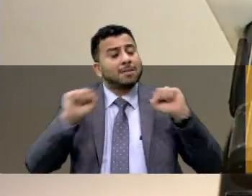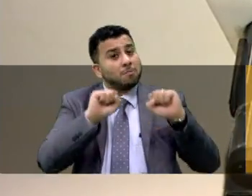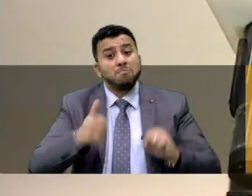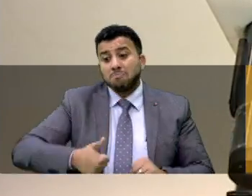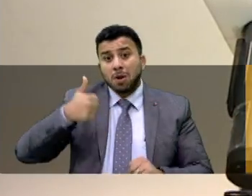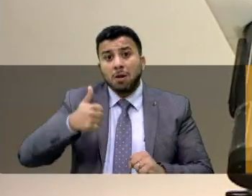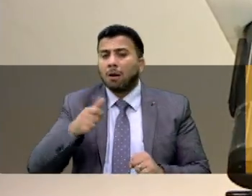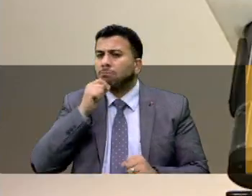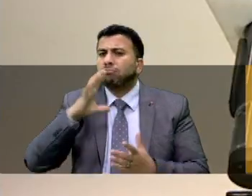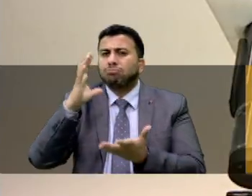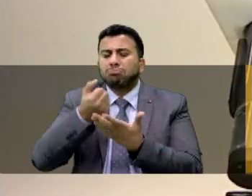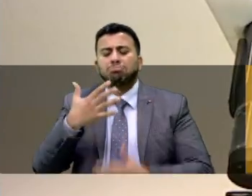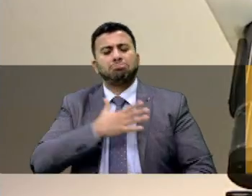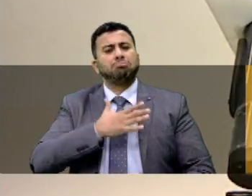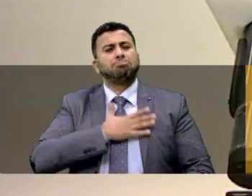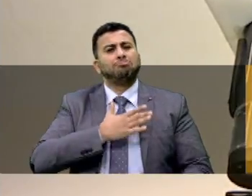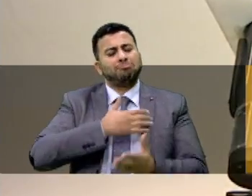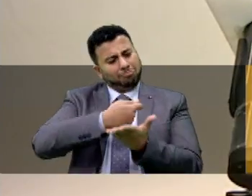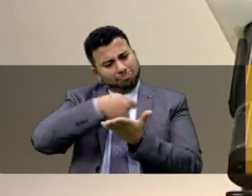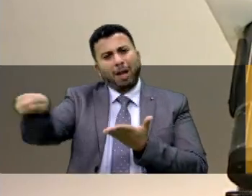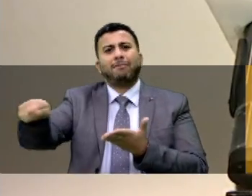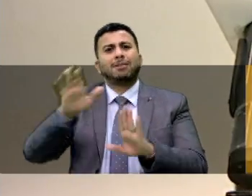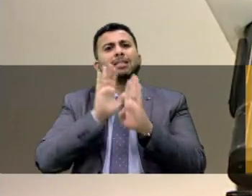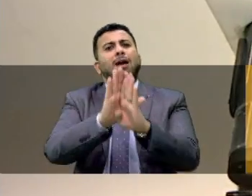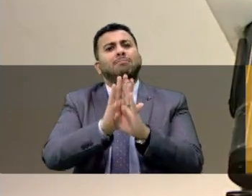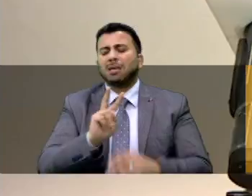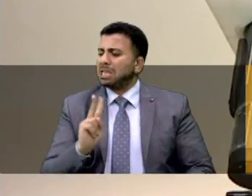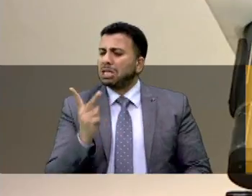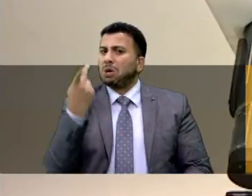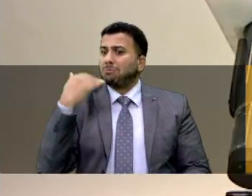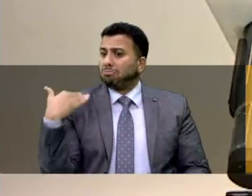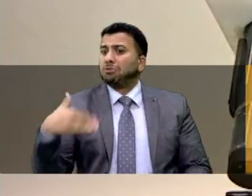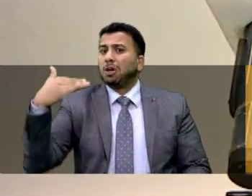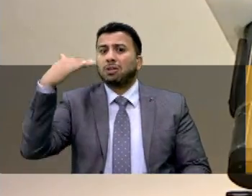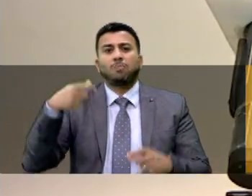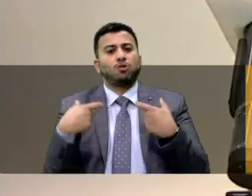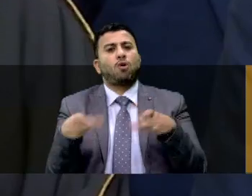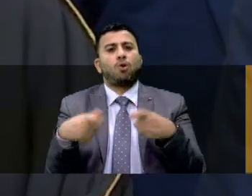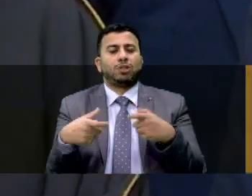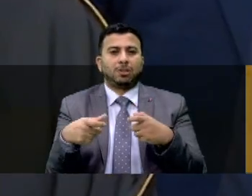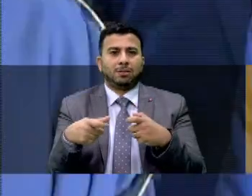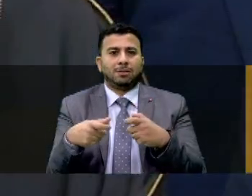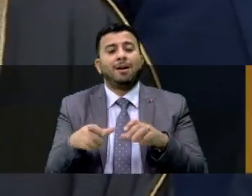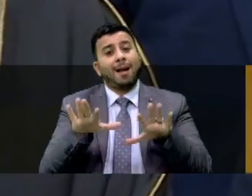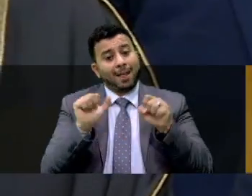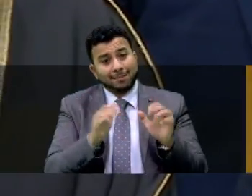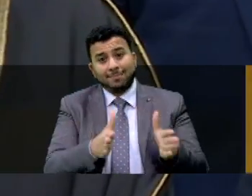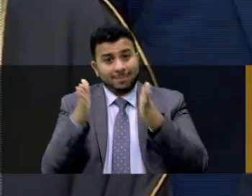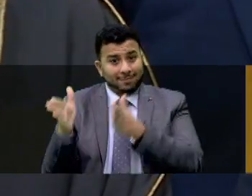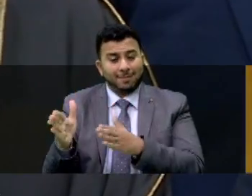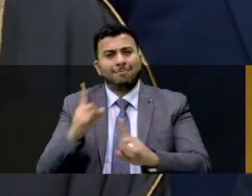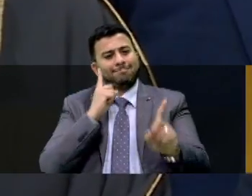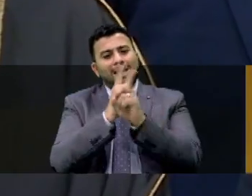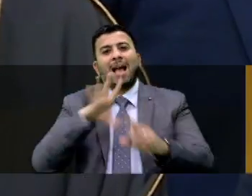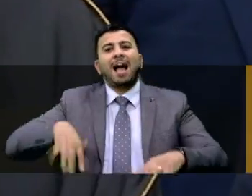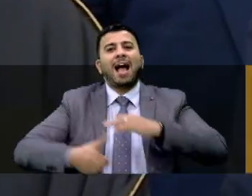مهما تكفل بكل ما فيه ودعمه بوسائل التطور والتقدم التكنولوجي. عقب ذلك ألقى صاحب